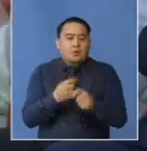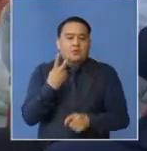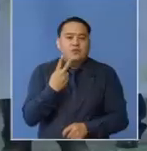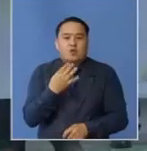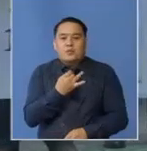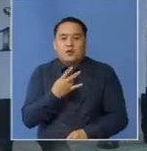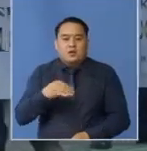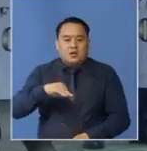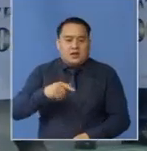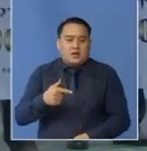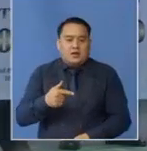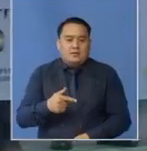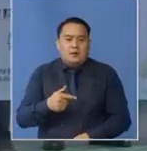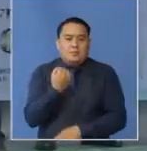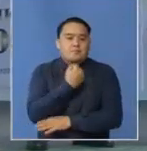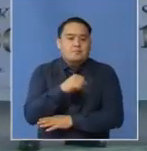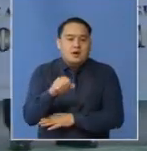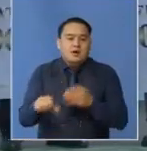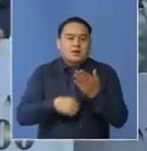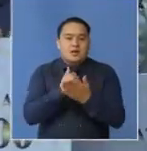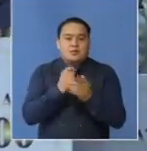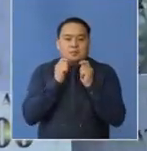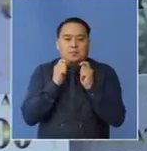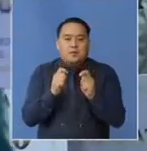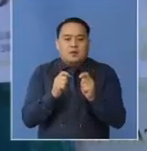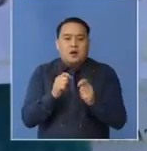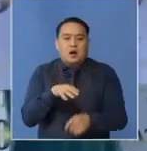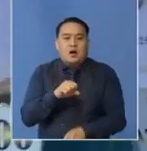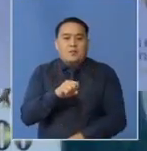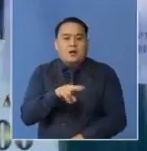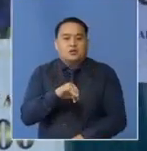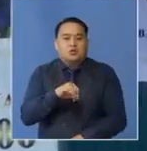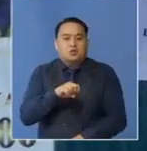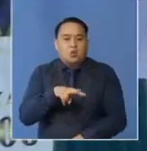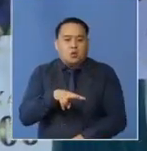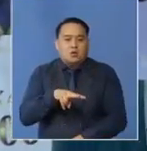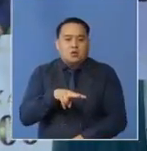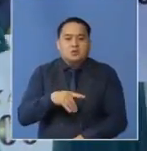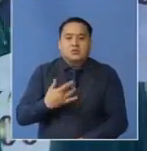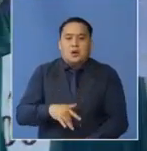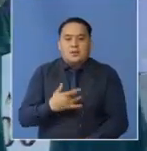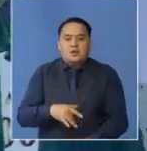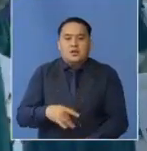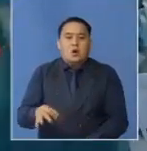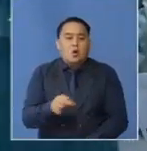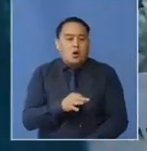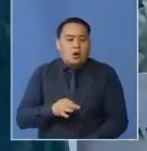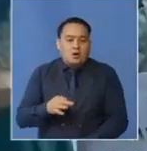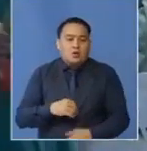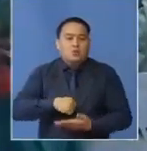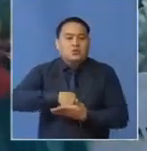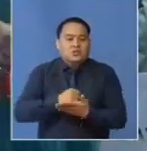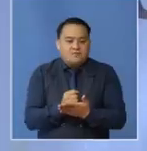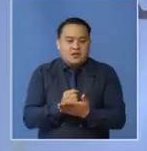2,5 миллионов тенге. Победителем гран-при стал Аманжол Дуралиулы из Жуалинского района Жамбылской области. По